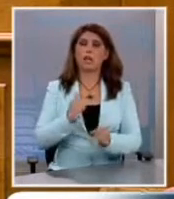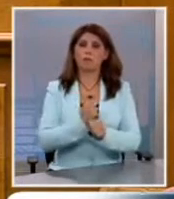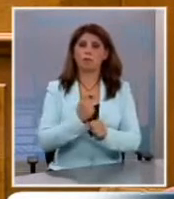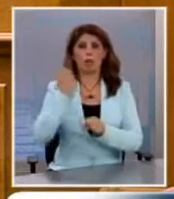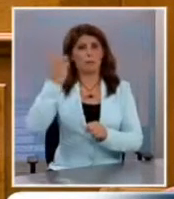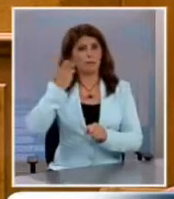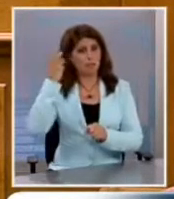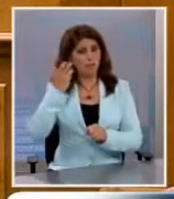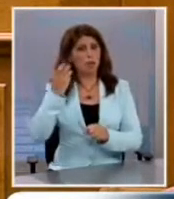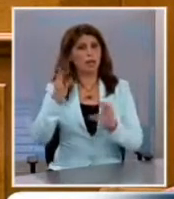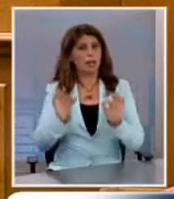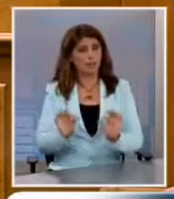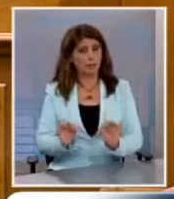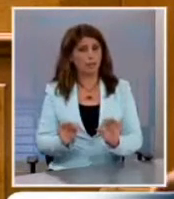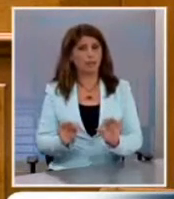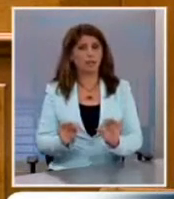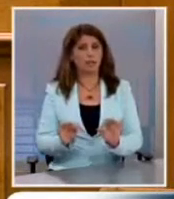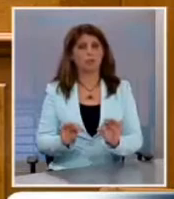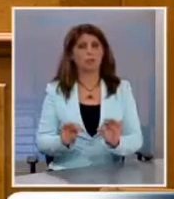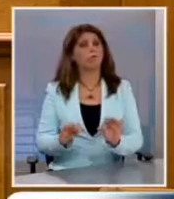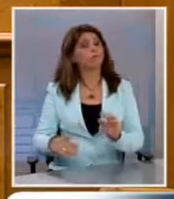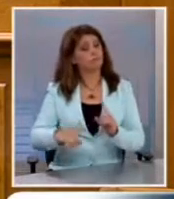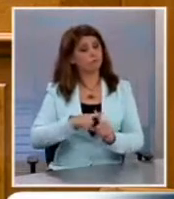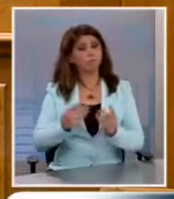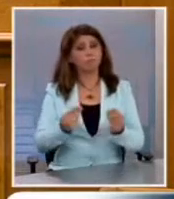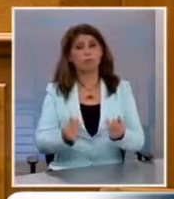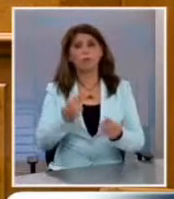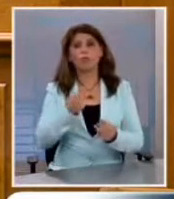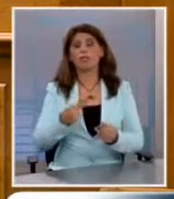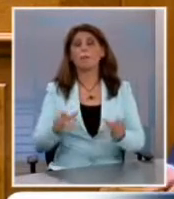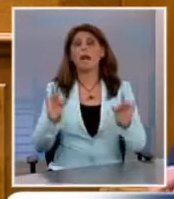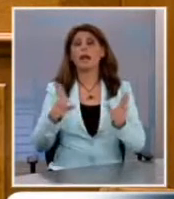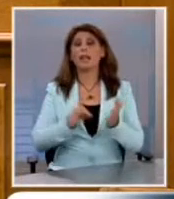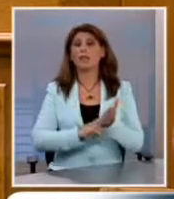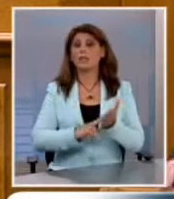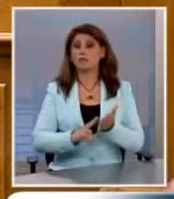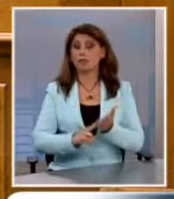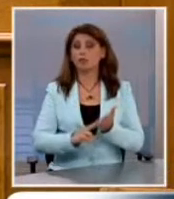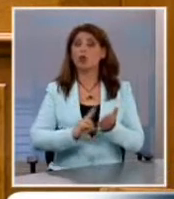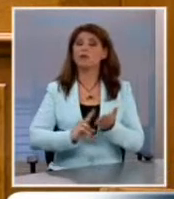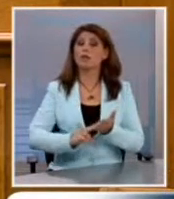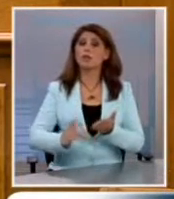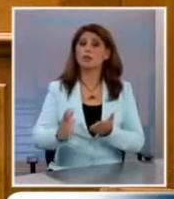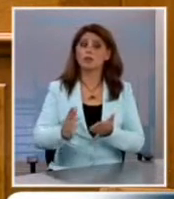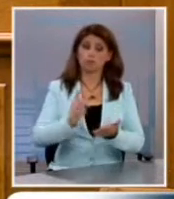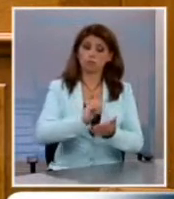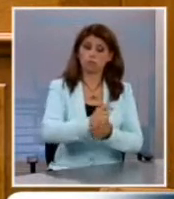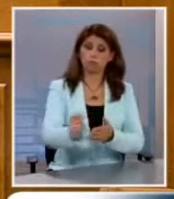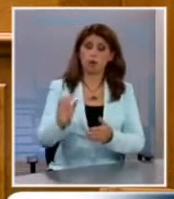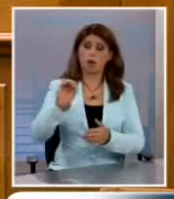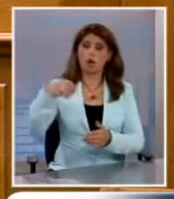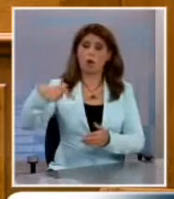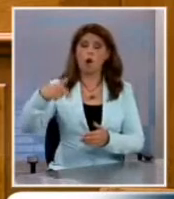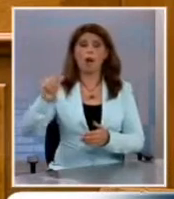επιστήμονες. Ρυθμίζεται με ευνοϊκό τρόπο το ζήτημα των ασφαλιστικών εισφορών στο ΟΓΑ. Να σας θυμίσω